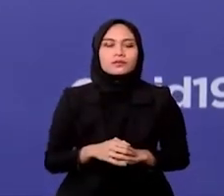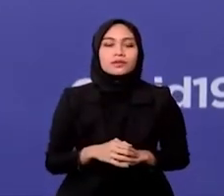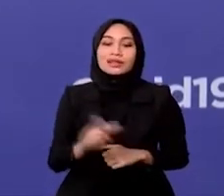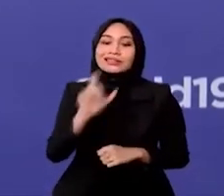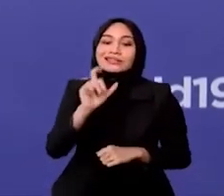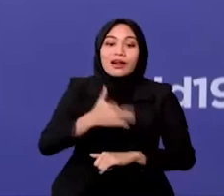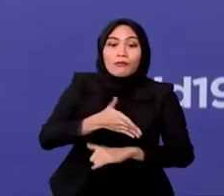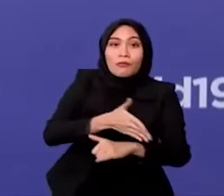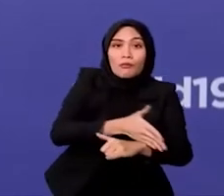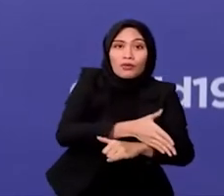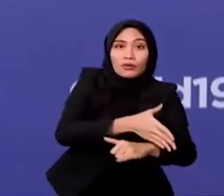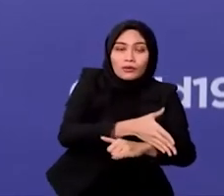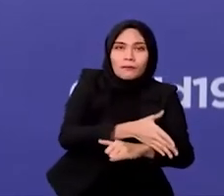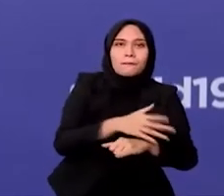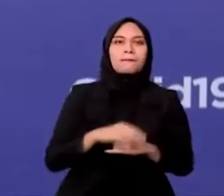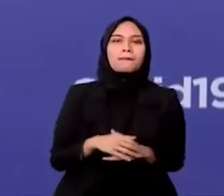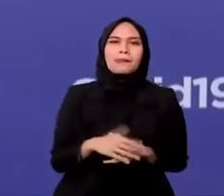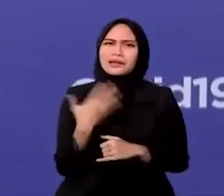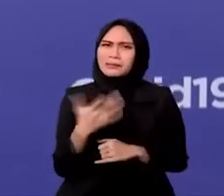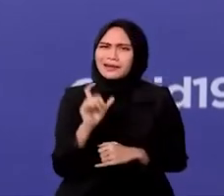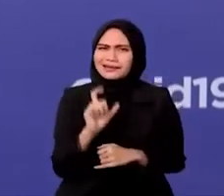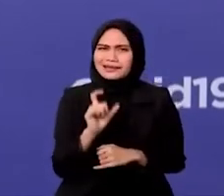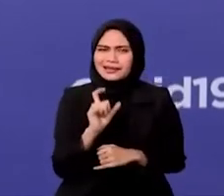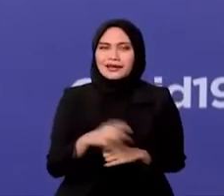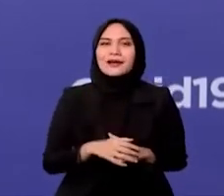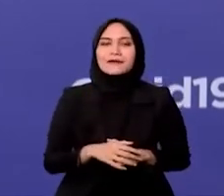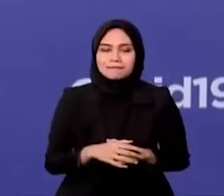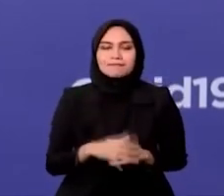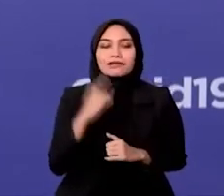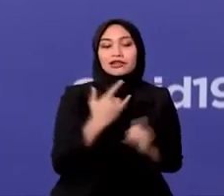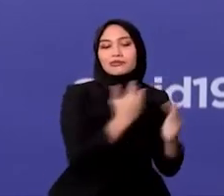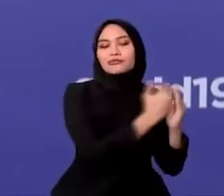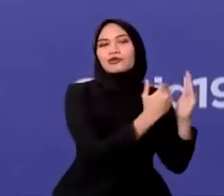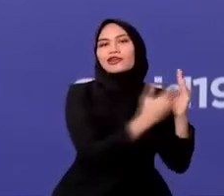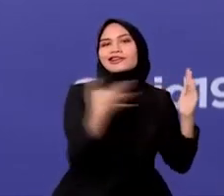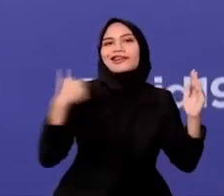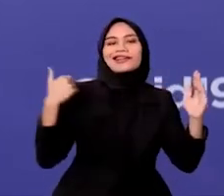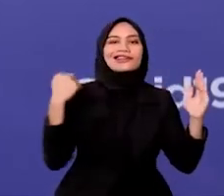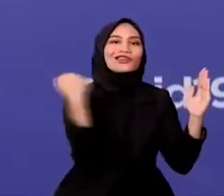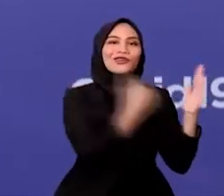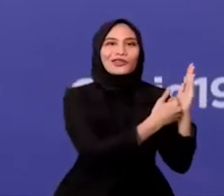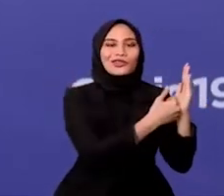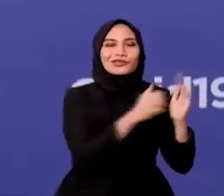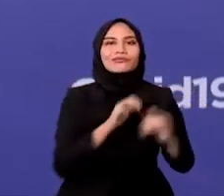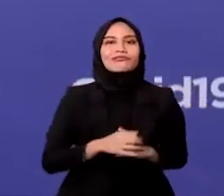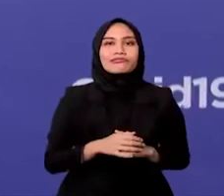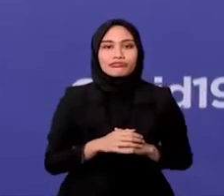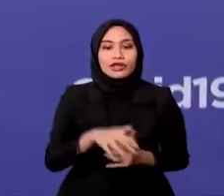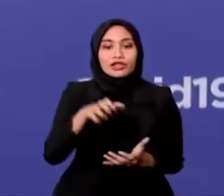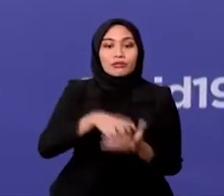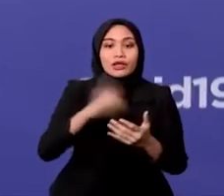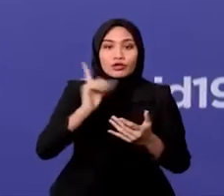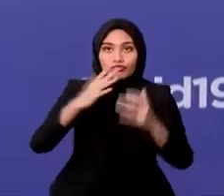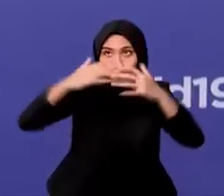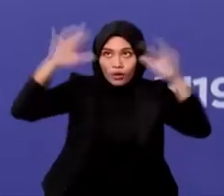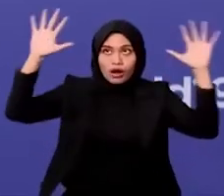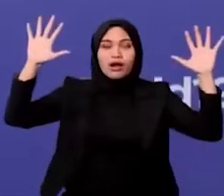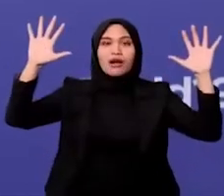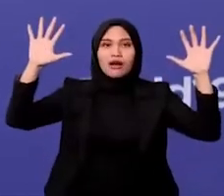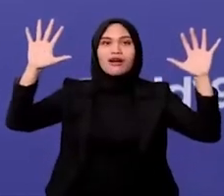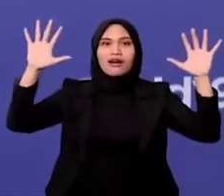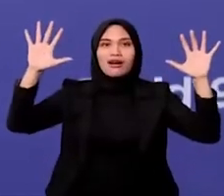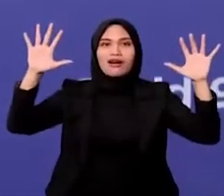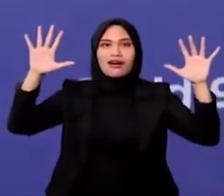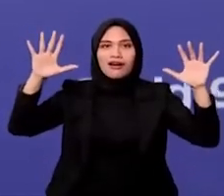boleh dilakukan dengan mentaati protokol kesehatan lakukan ditempat terbuka hewan